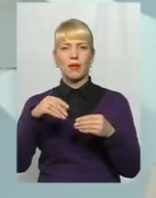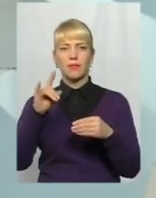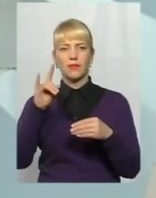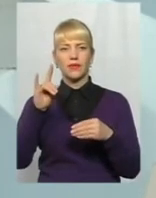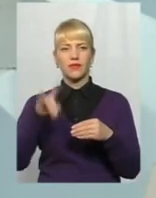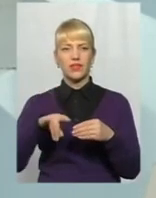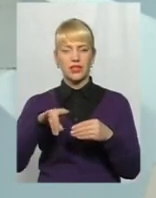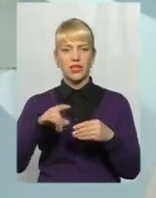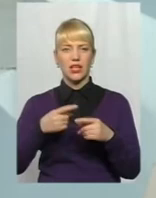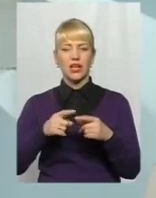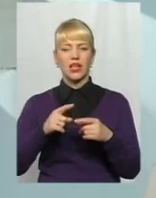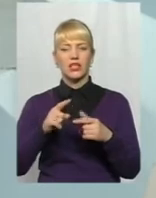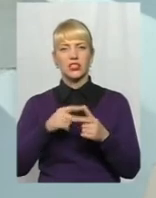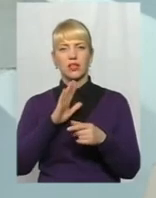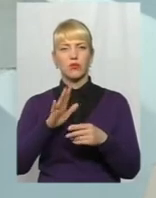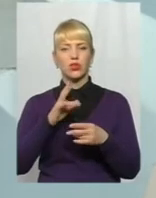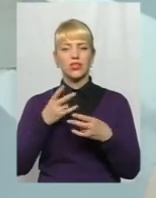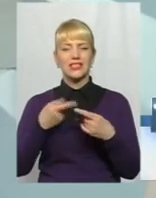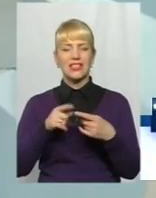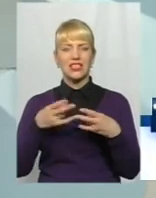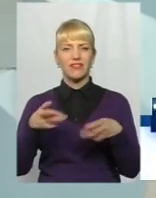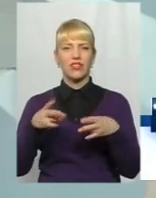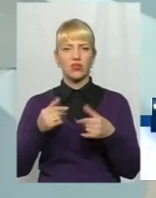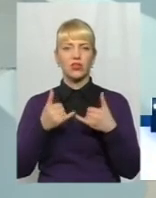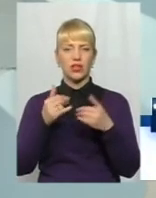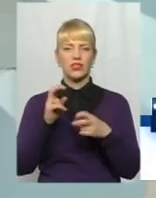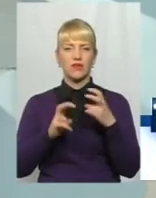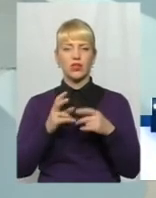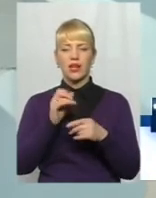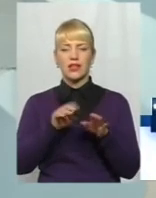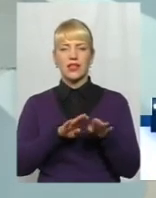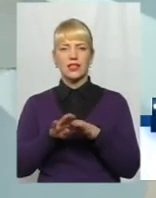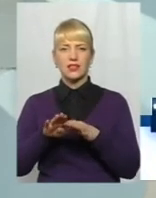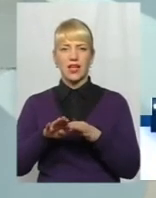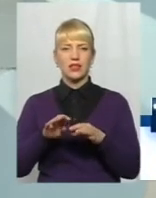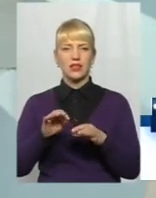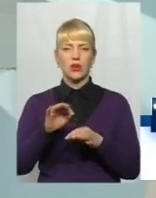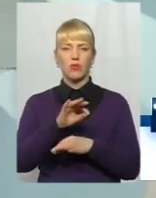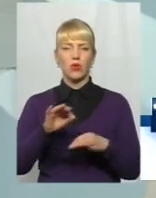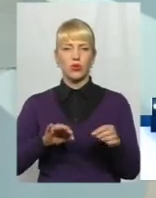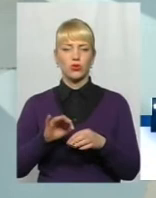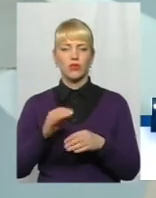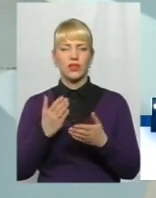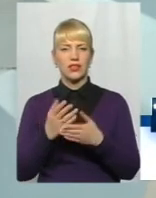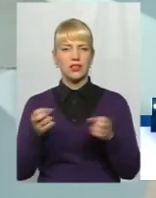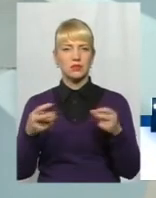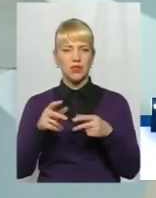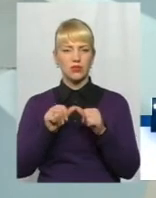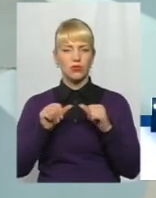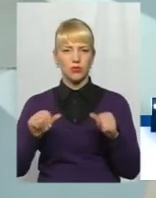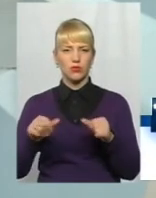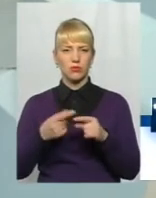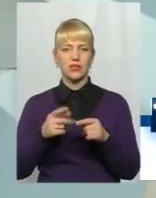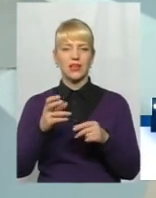шкодити? Дивіться, на стадії проєктування такого будівництва обов'язково проєкт проходить оцінку впливу навколишнього середовища і